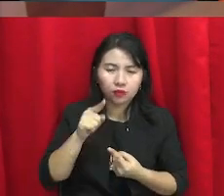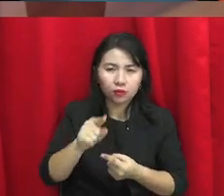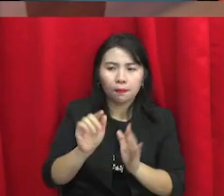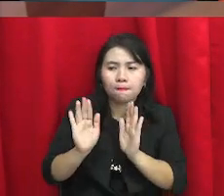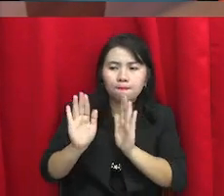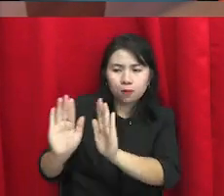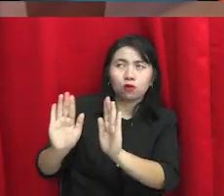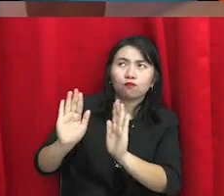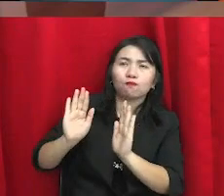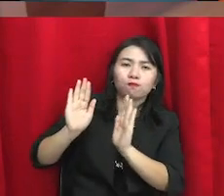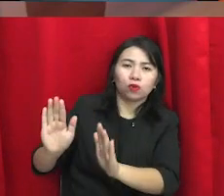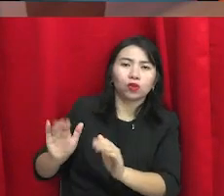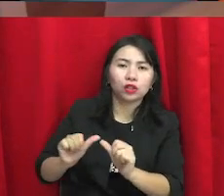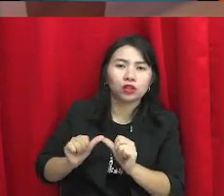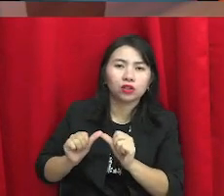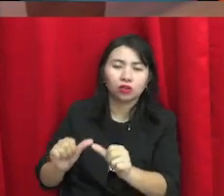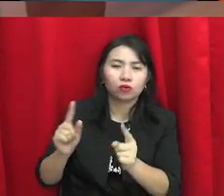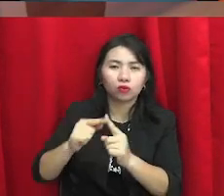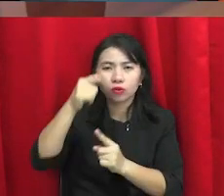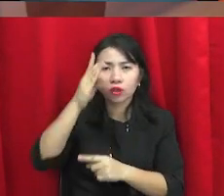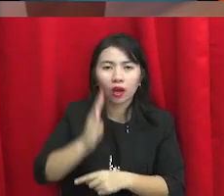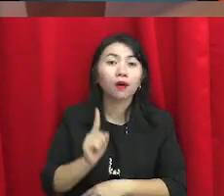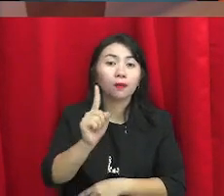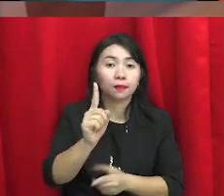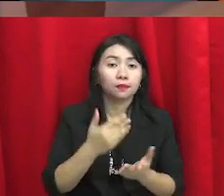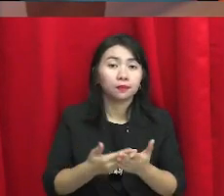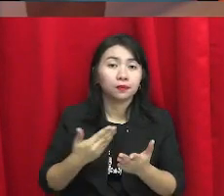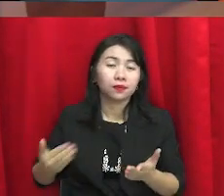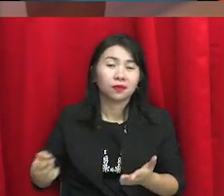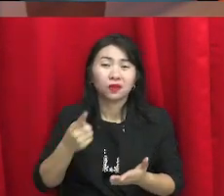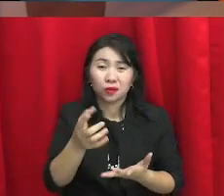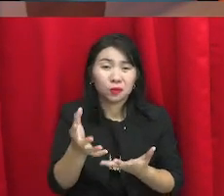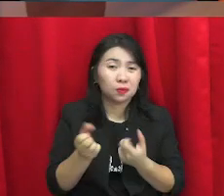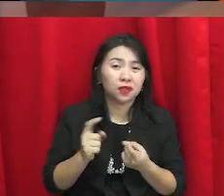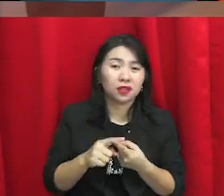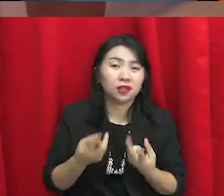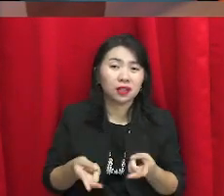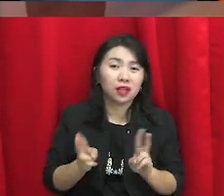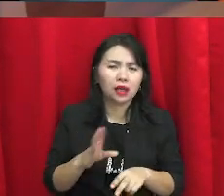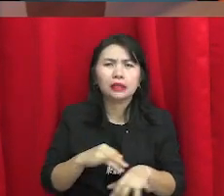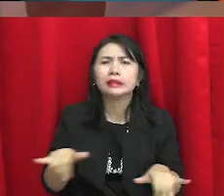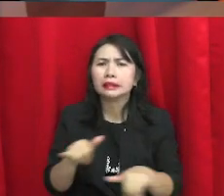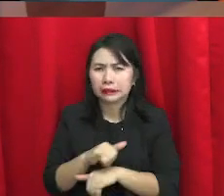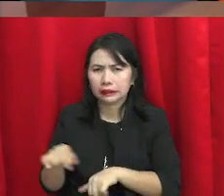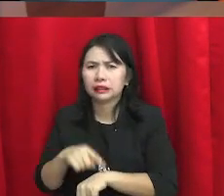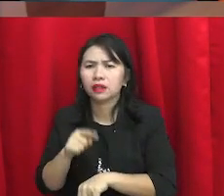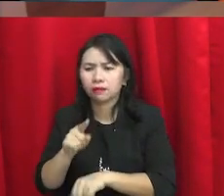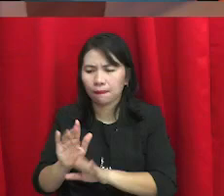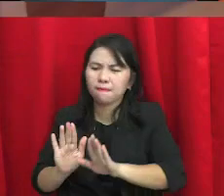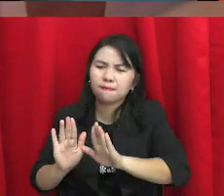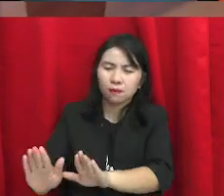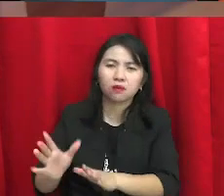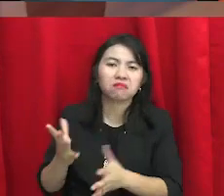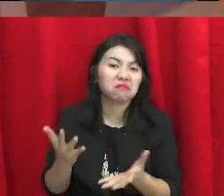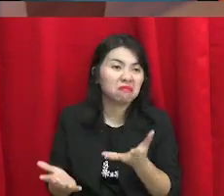Diyos, yung isang bagay na gusto nyo mangyari, and then at the same time, ipipilit nyo yun, na pwede baka naman Diyos, ito na lang